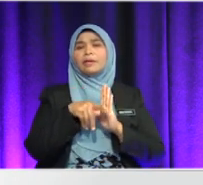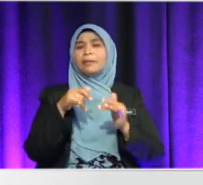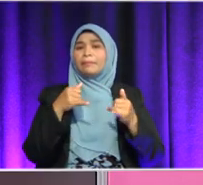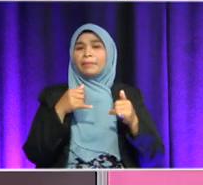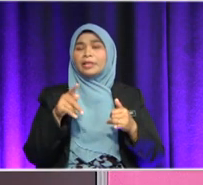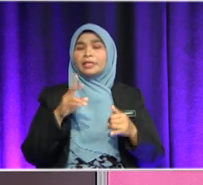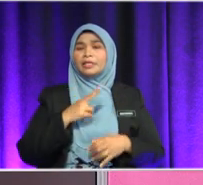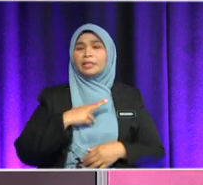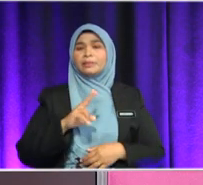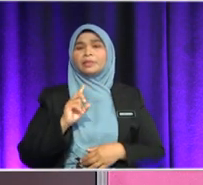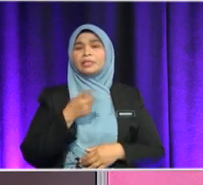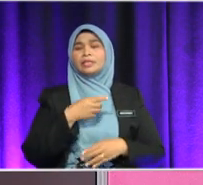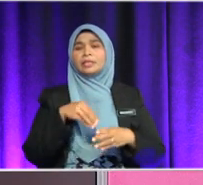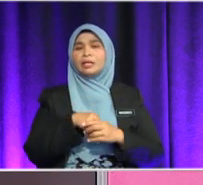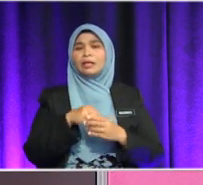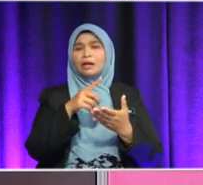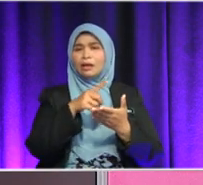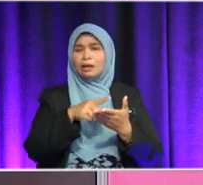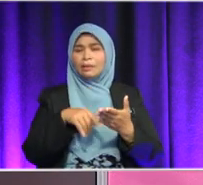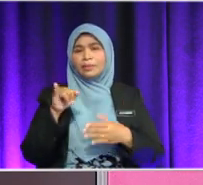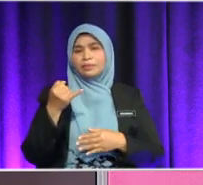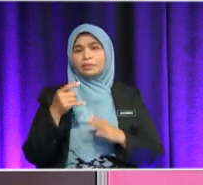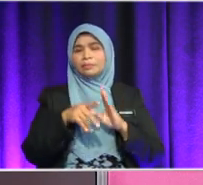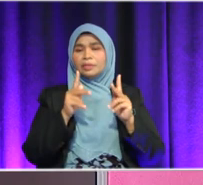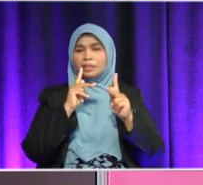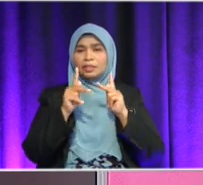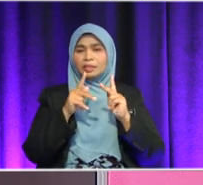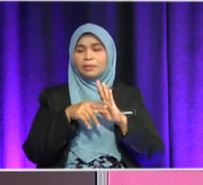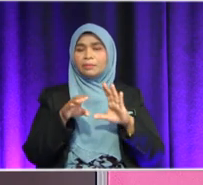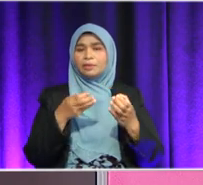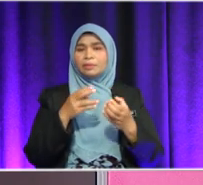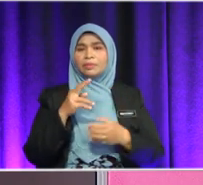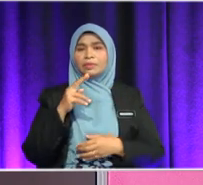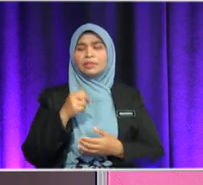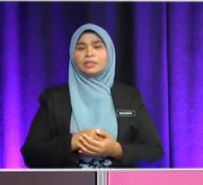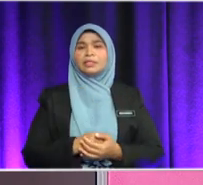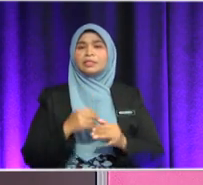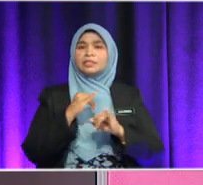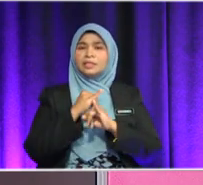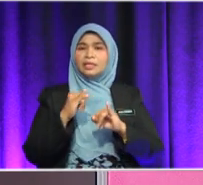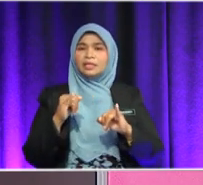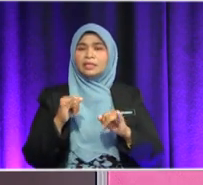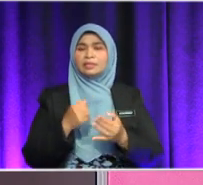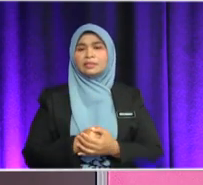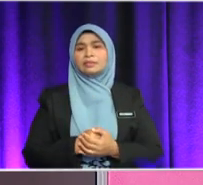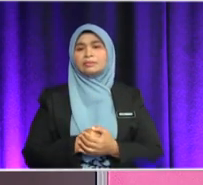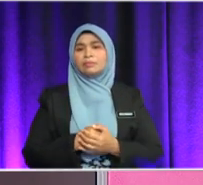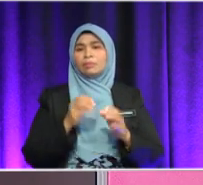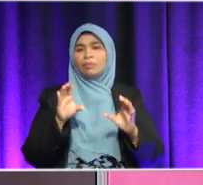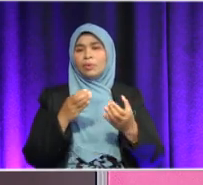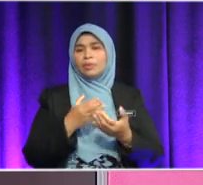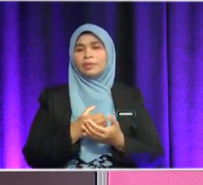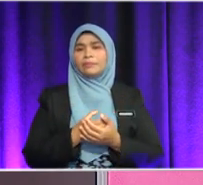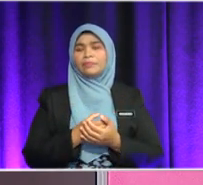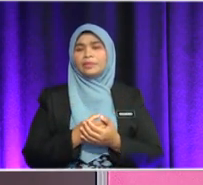kita dalam Apa jiwa bentuk perbuatan perkataan dan juga persendaan kita jangan jangan dan jangan sama sekali ya